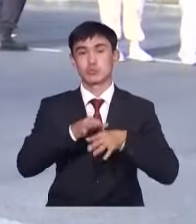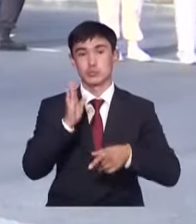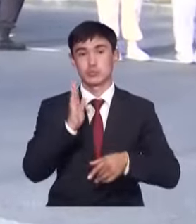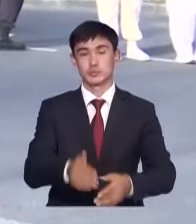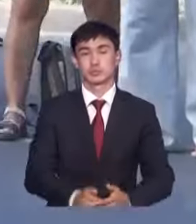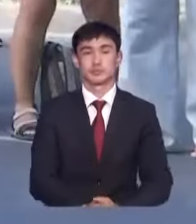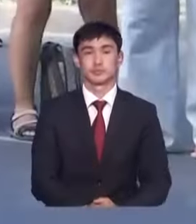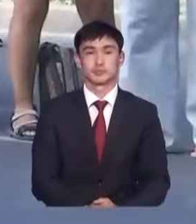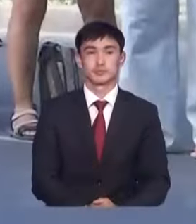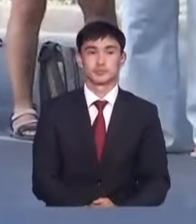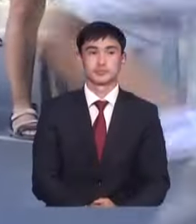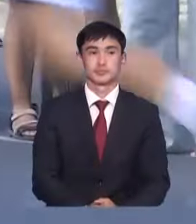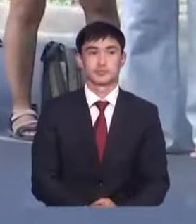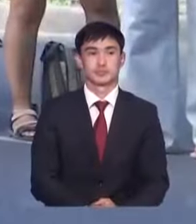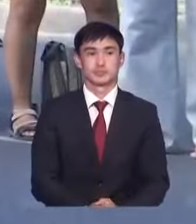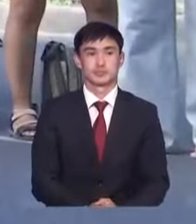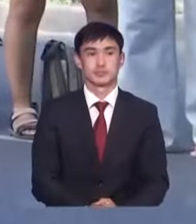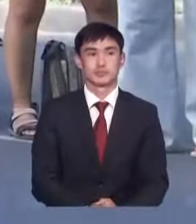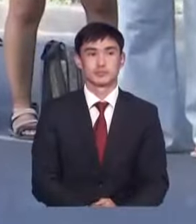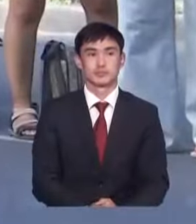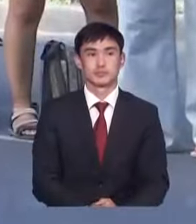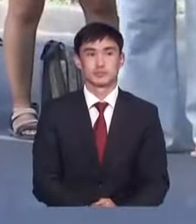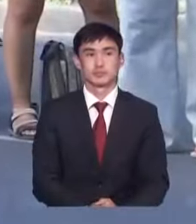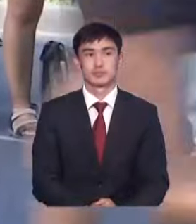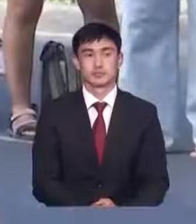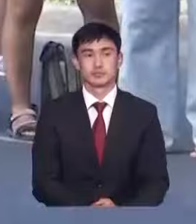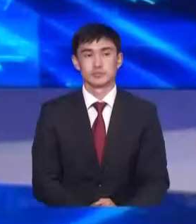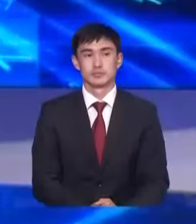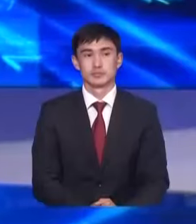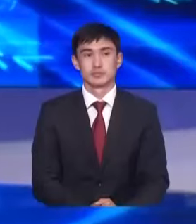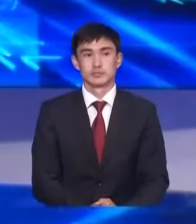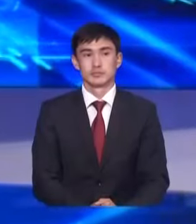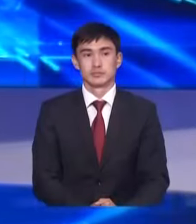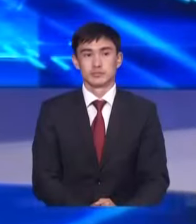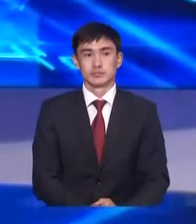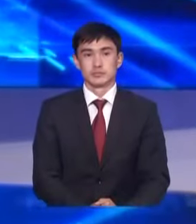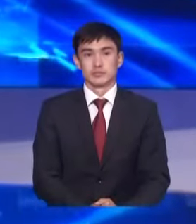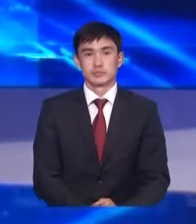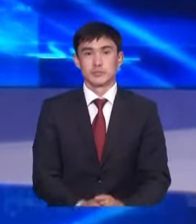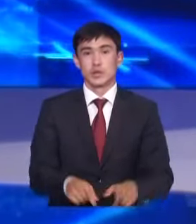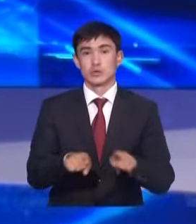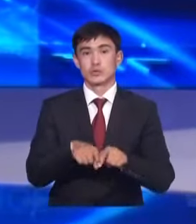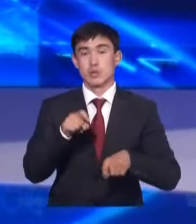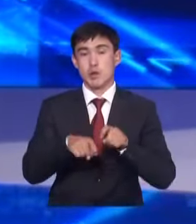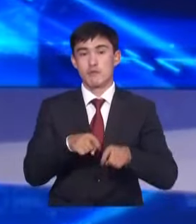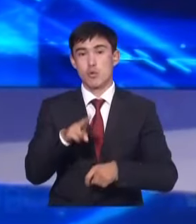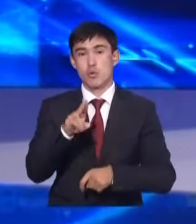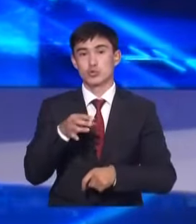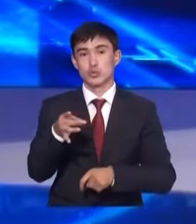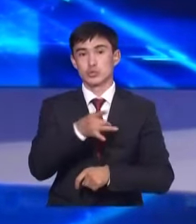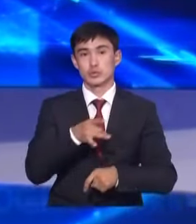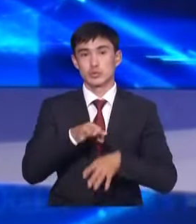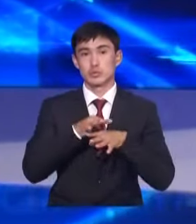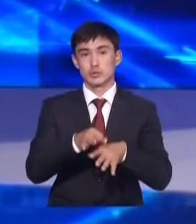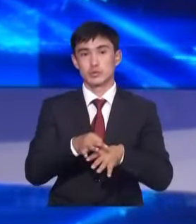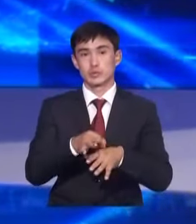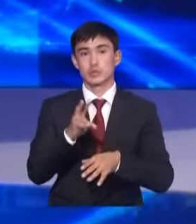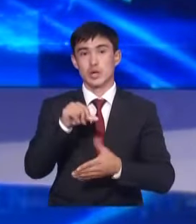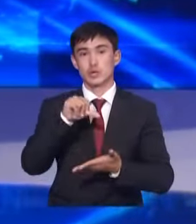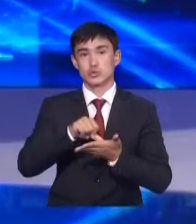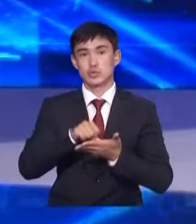отыр. Нұржан Қасаболатов, Жеңіс Әбдірешев, Жетісу арнасы. Дәл осындай марафон Көксу ауданында да өтті,